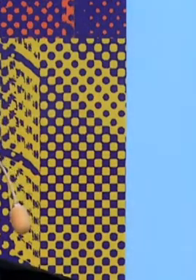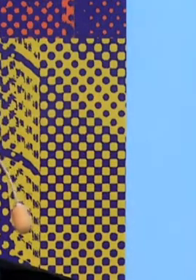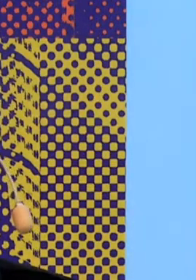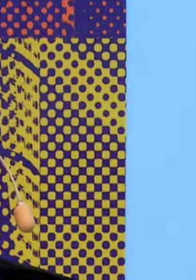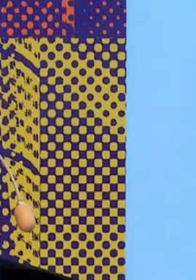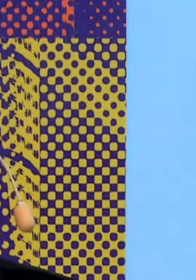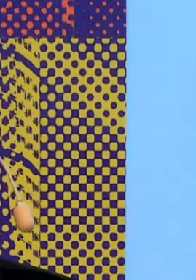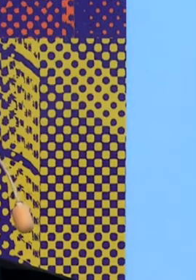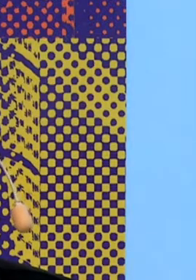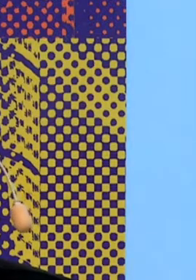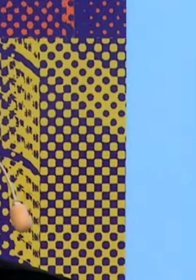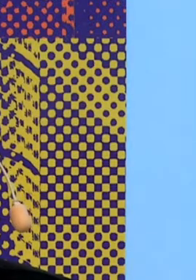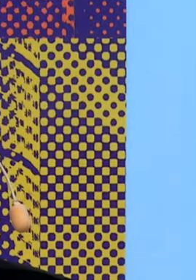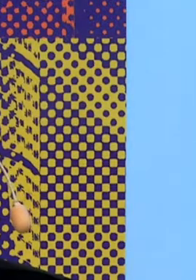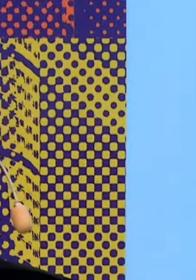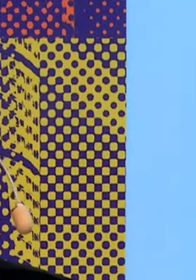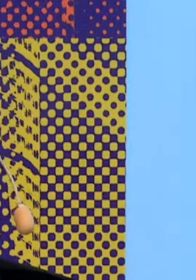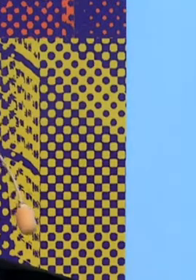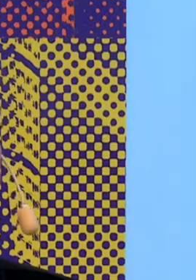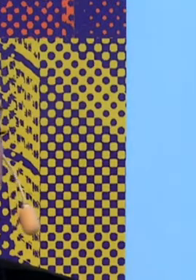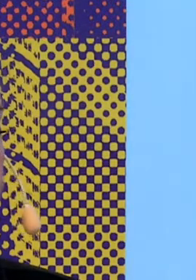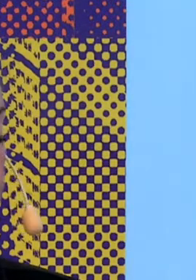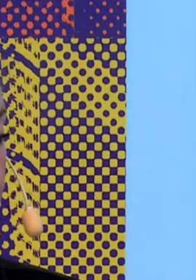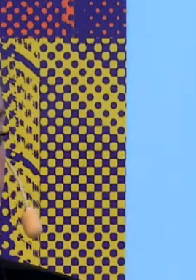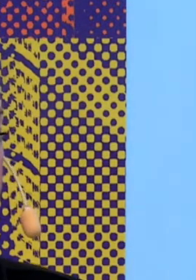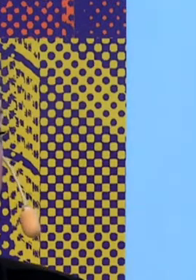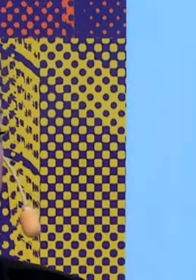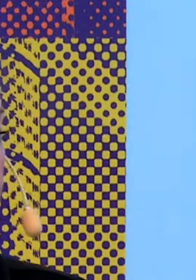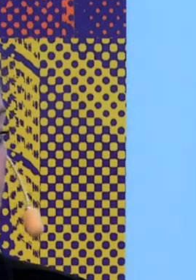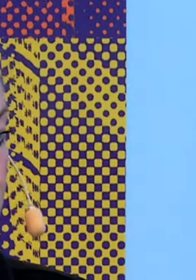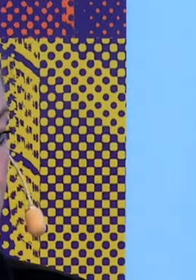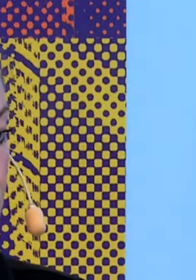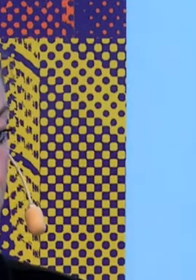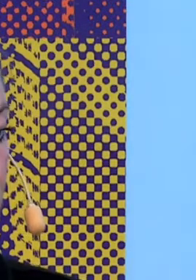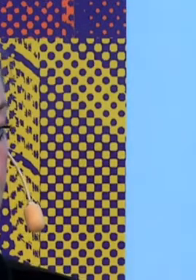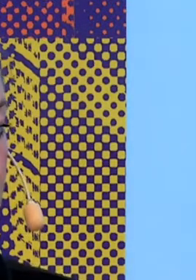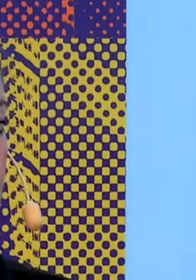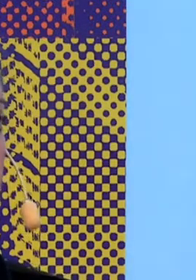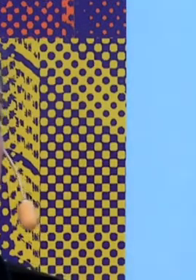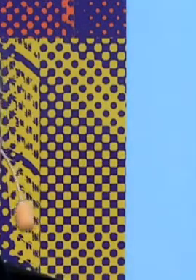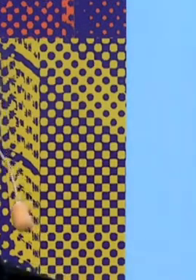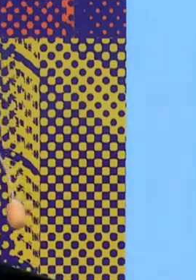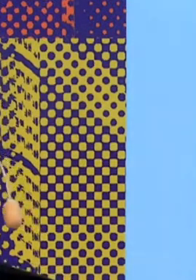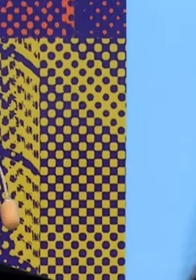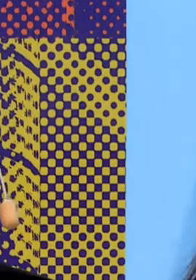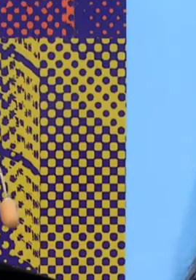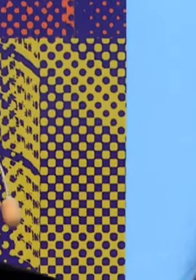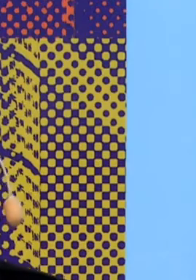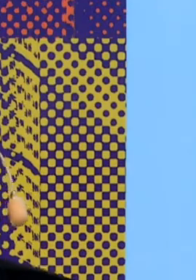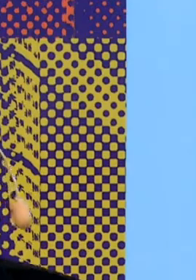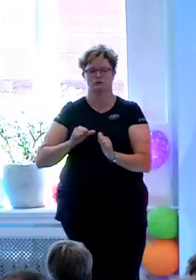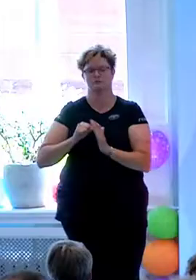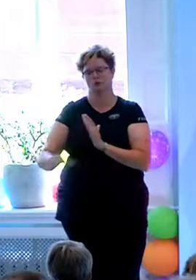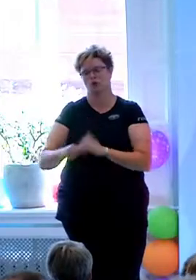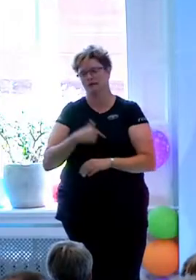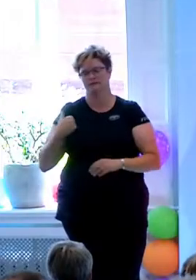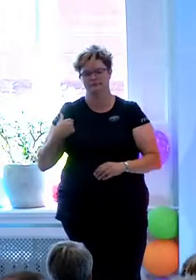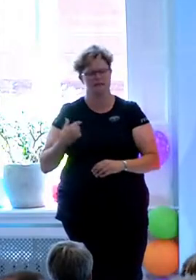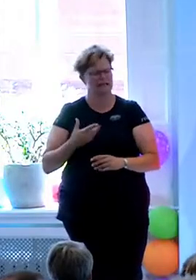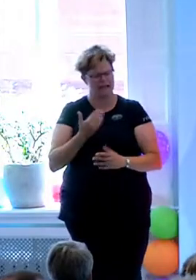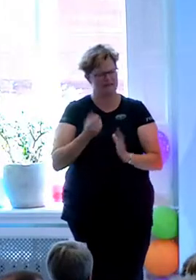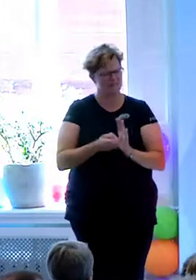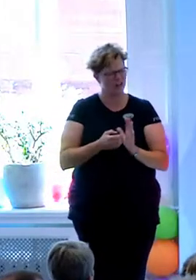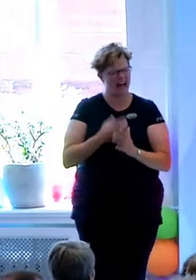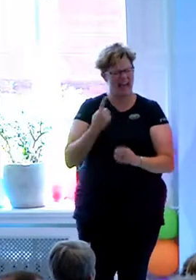mer än de här med marknadsvärdet då, så ses det som gåva eller bidrag. Och då blir det ju en skattesmäll för vår del. Kan man förklara det